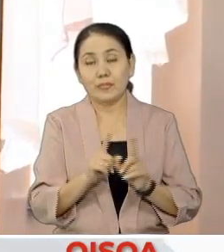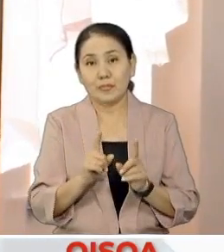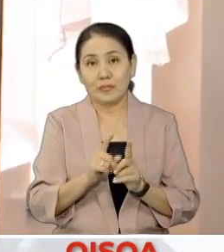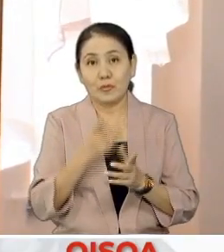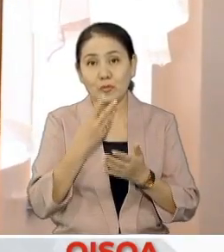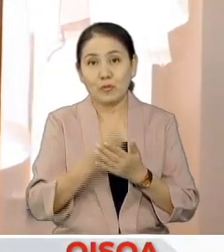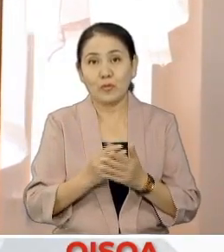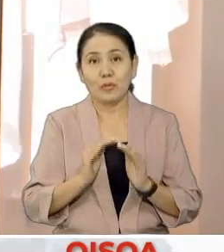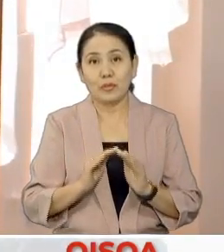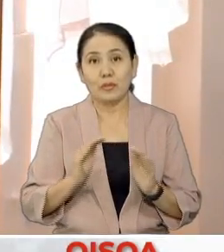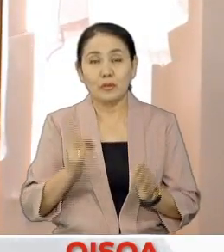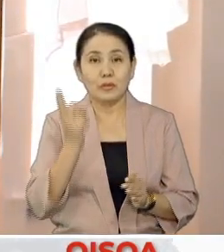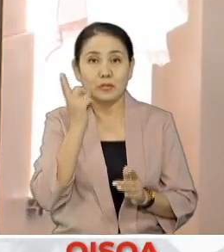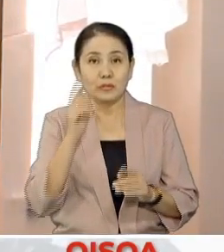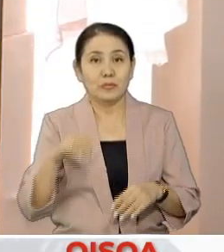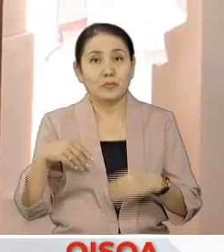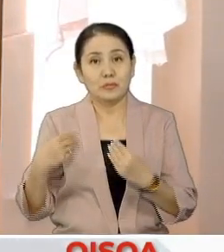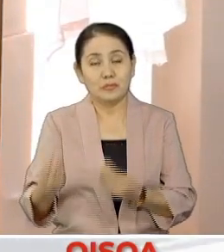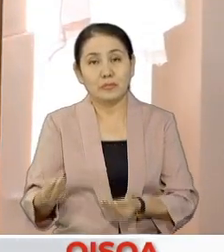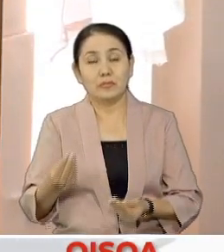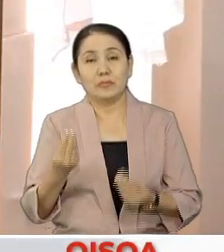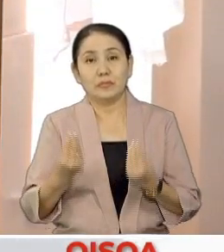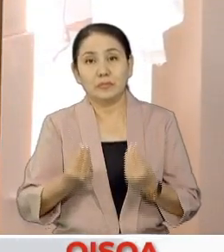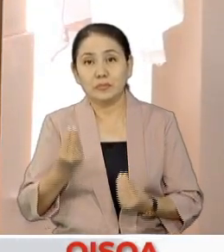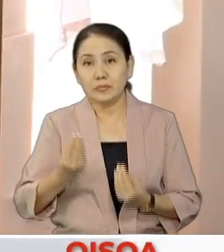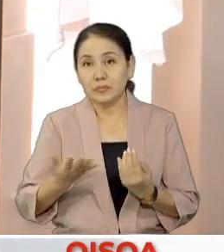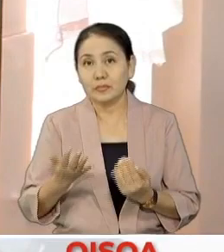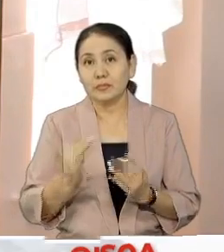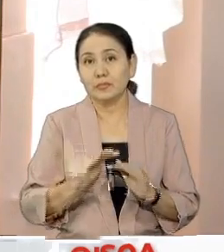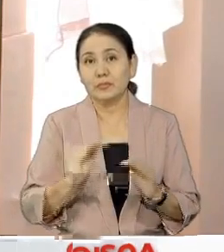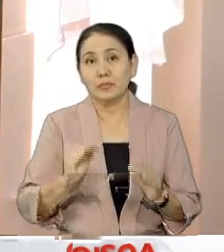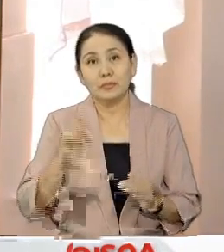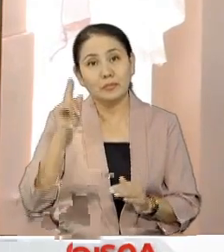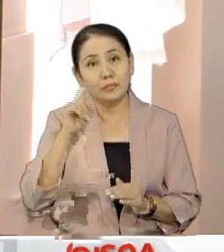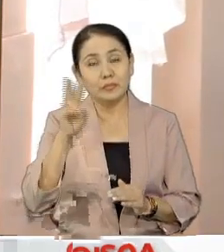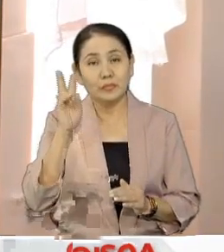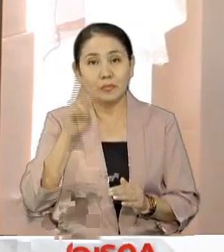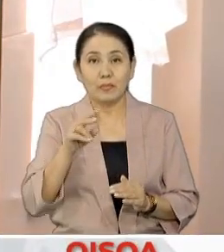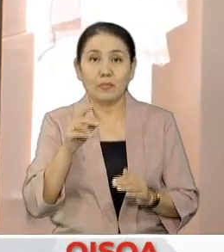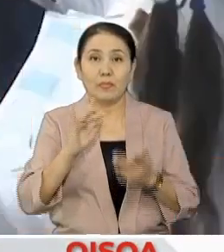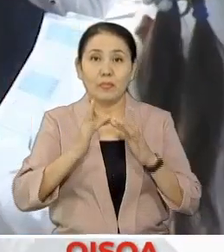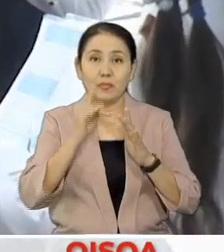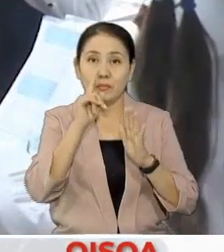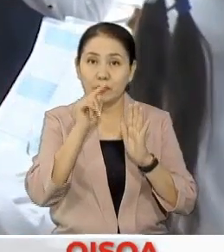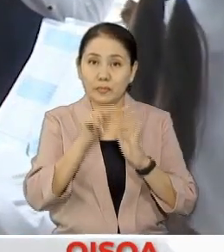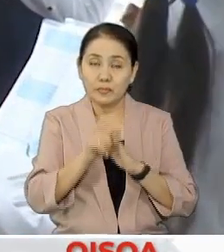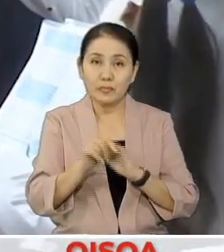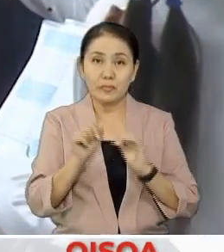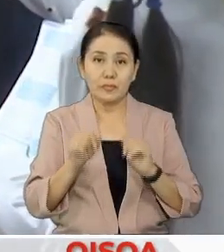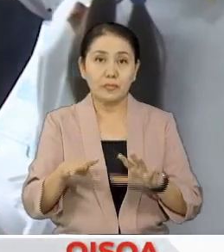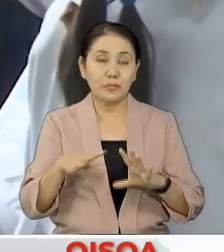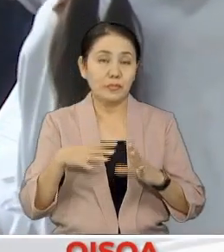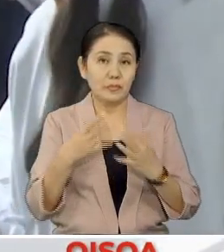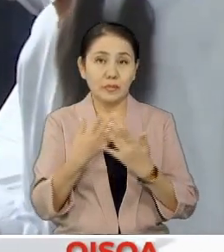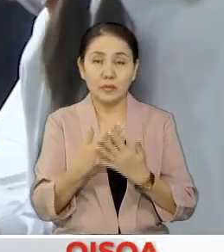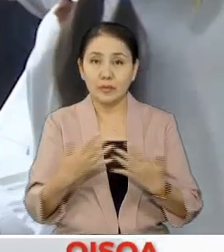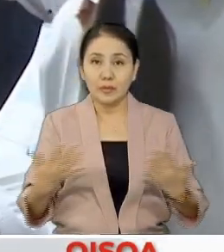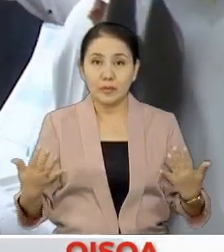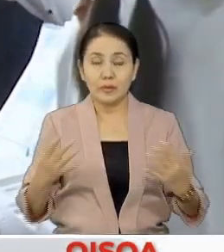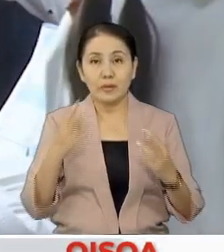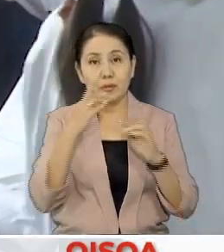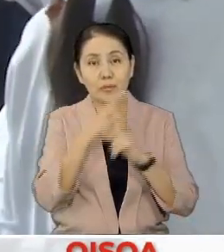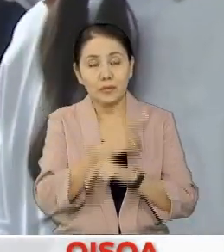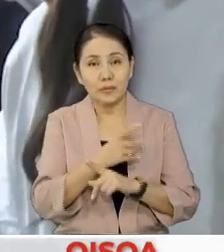farzandlariga telefonlarni berib qo'yishadi. Farzandlar bilib-bilmay turli saytlarga kirib qolishi mumkin, turli xildagi